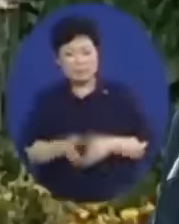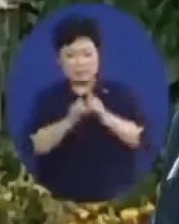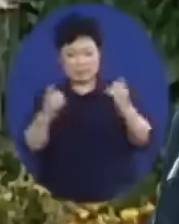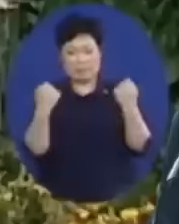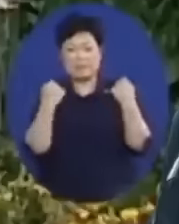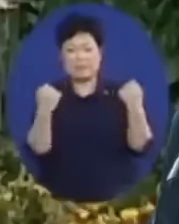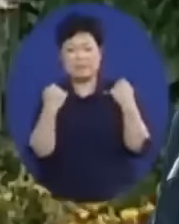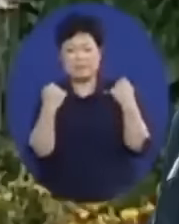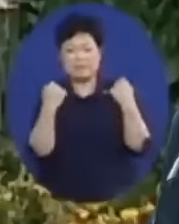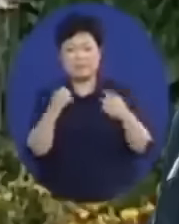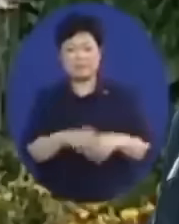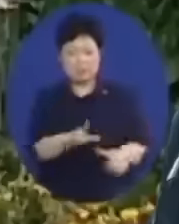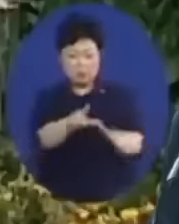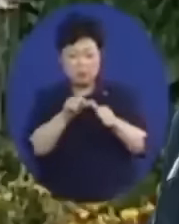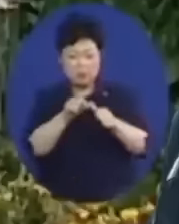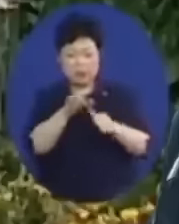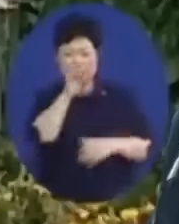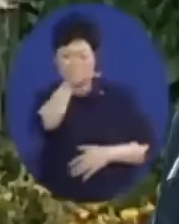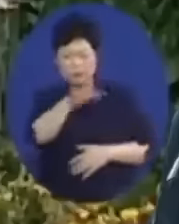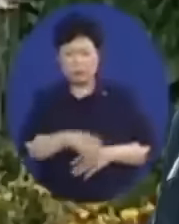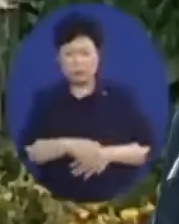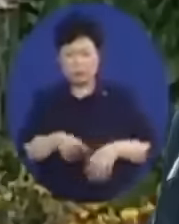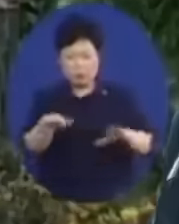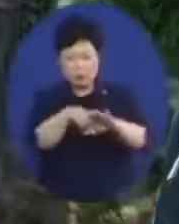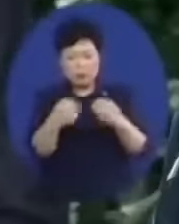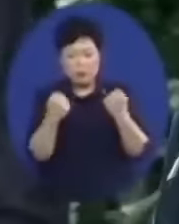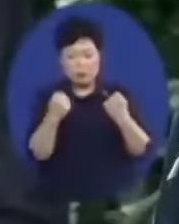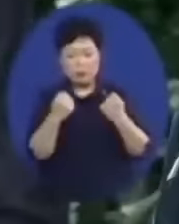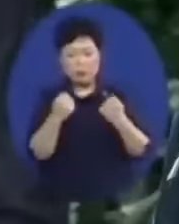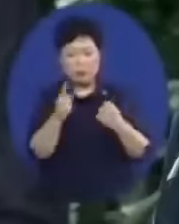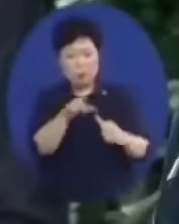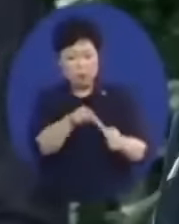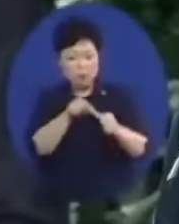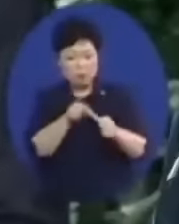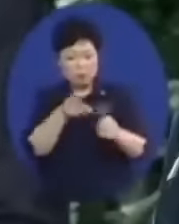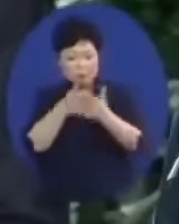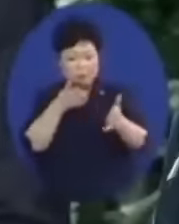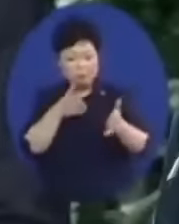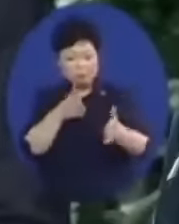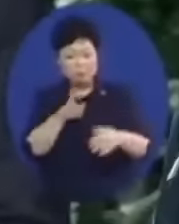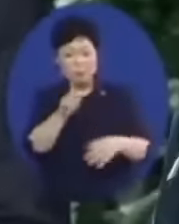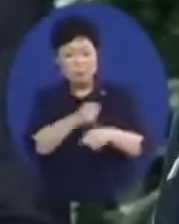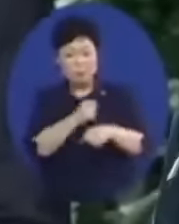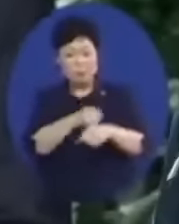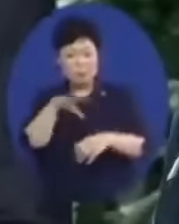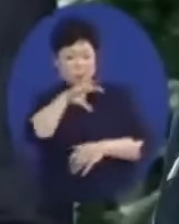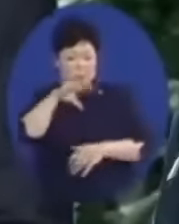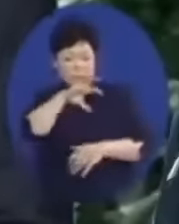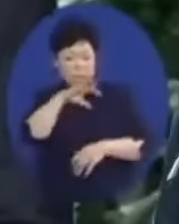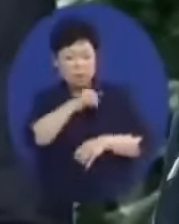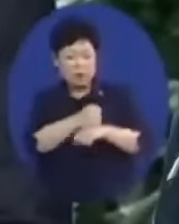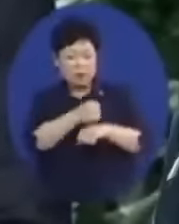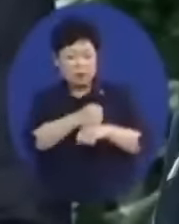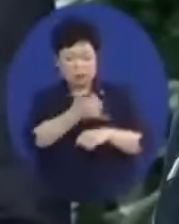인간의 힘으로 구원받을 수 없고 종교의 힘으로 구원할 수 없고 수양과 도덕으로 구원받을 수